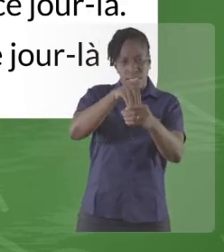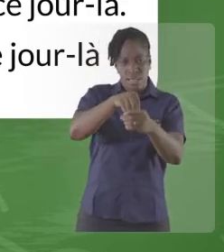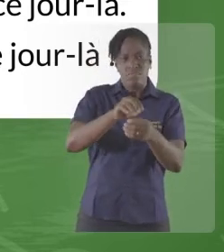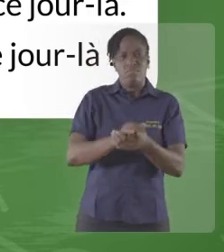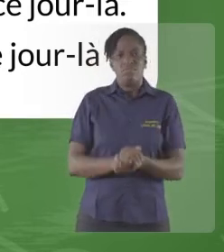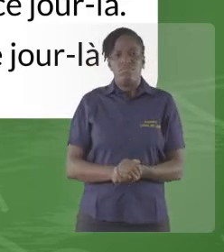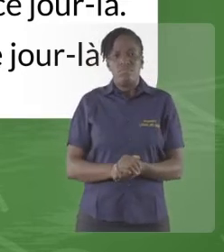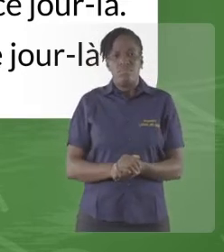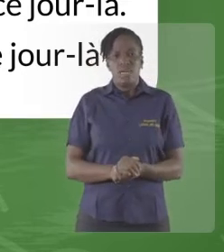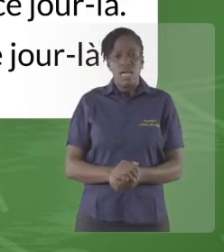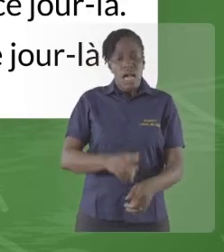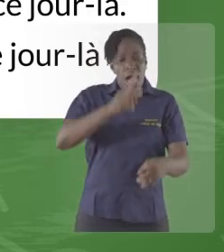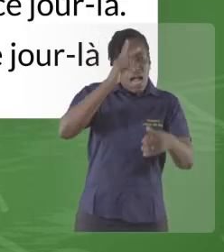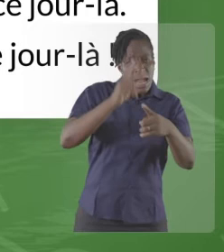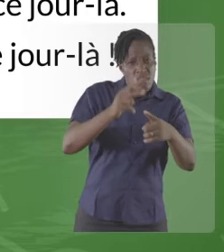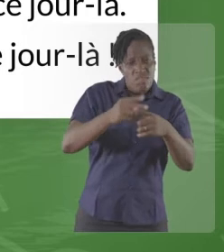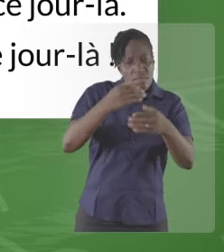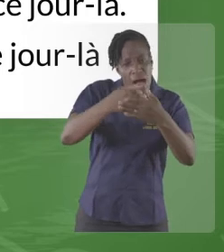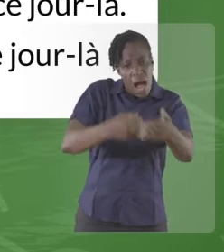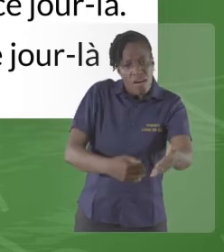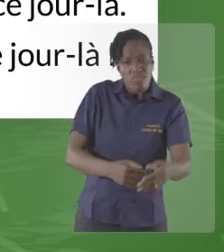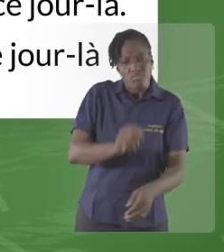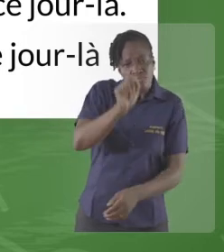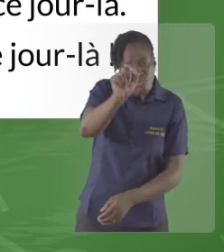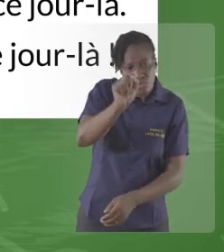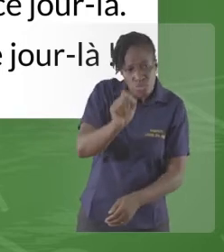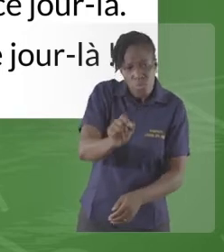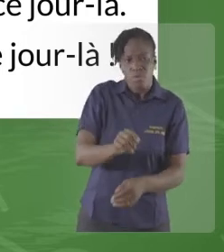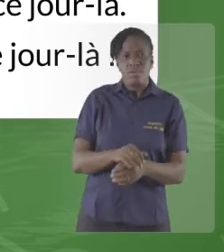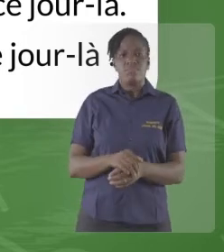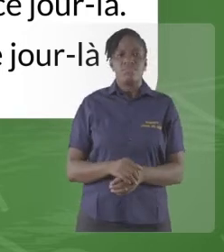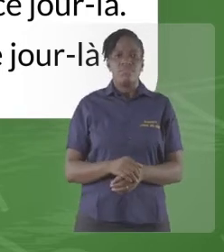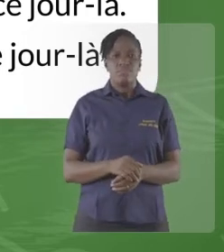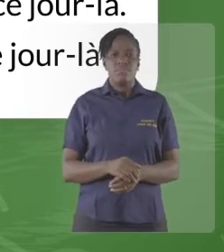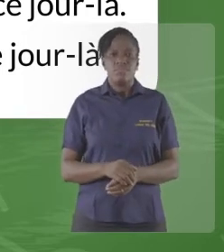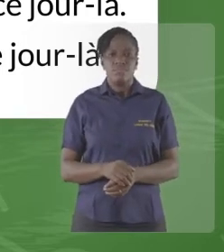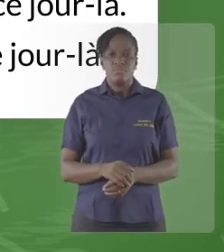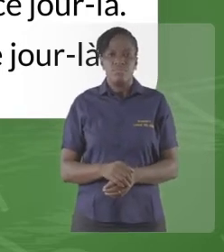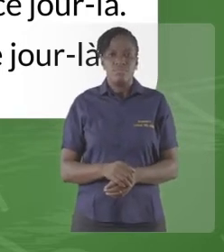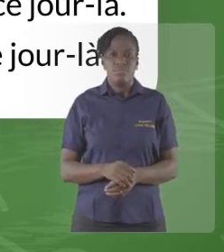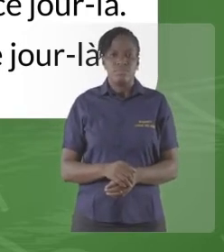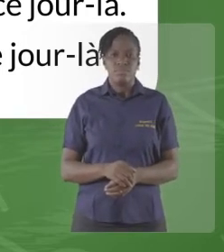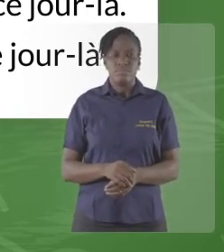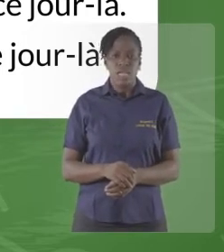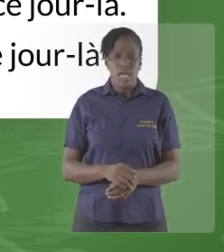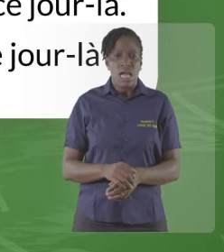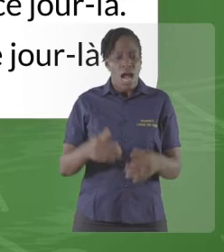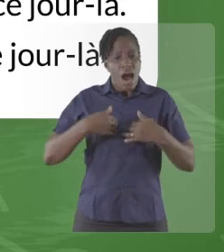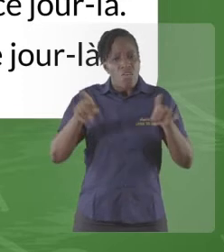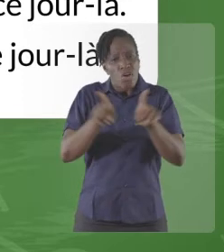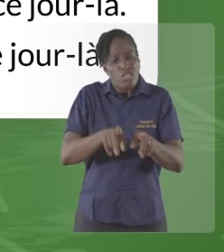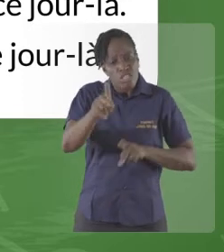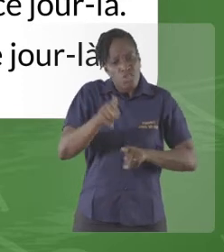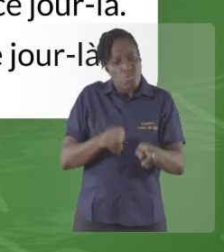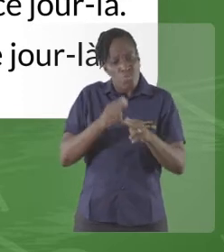bien, un verbe avant les 2 points. En outre, nous avons le pronom